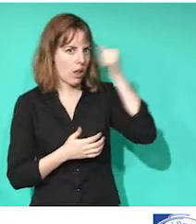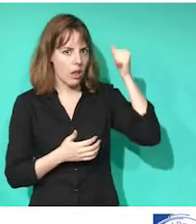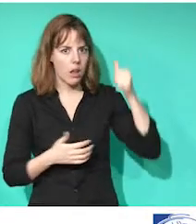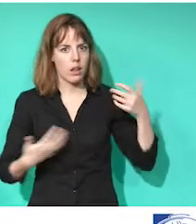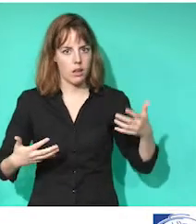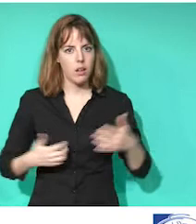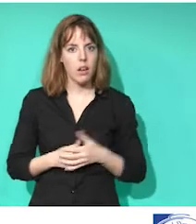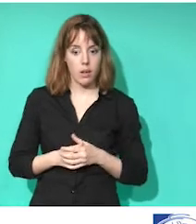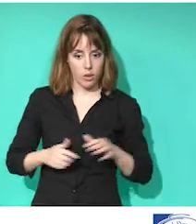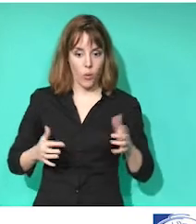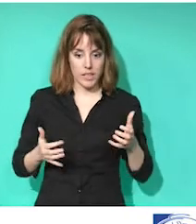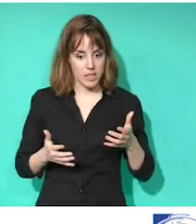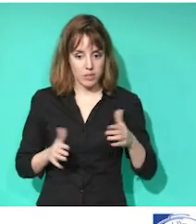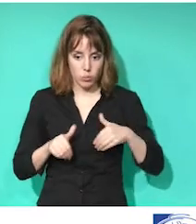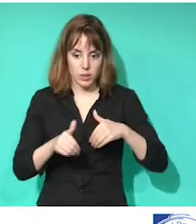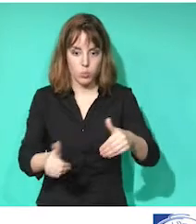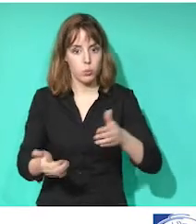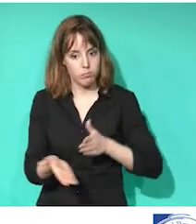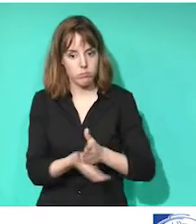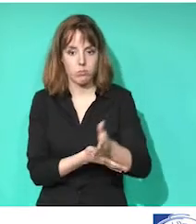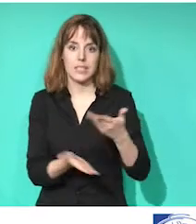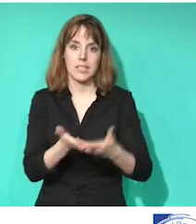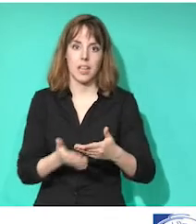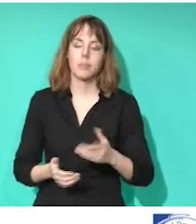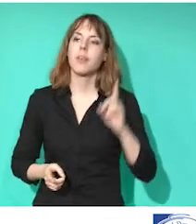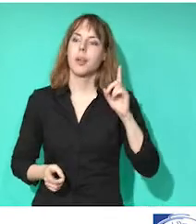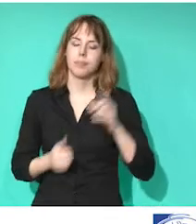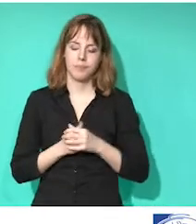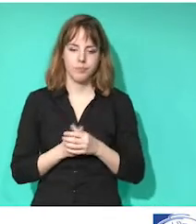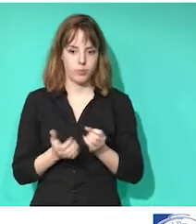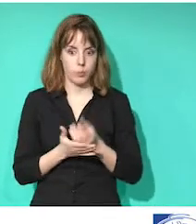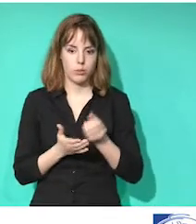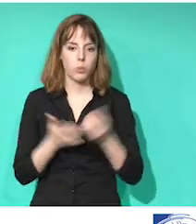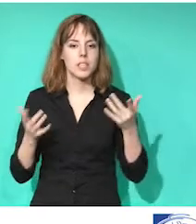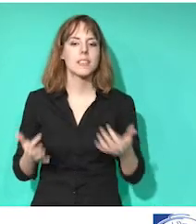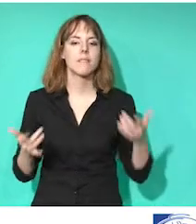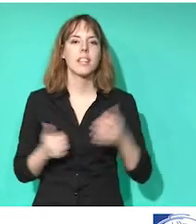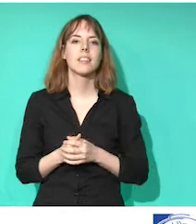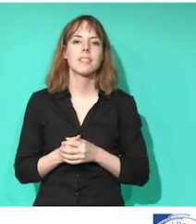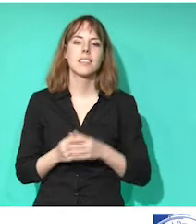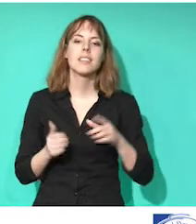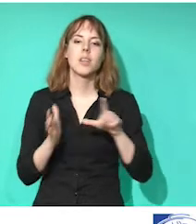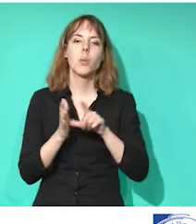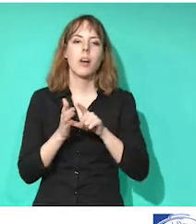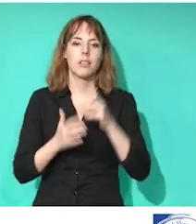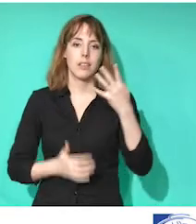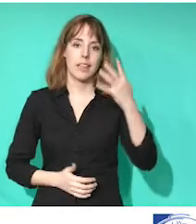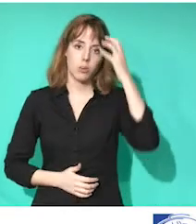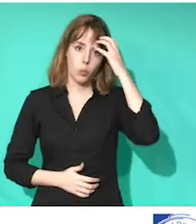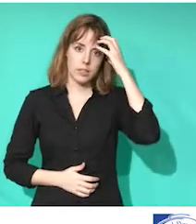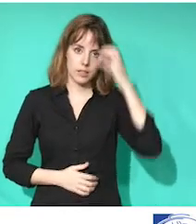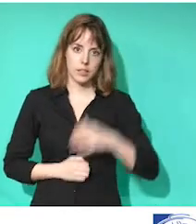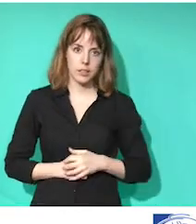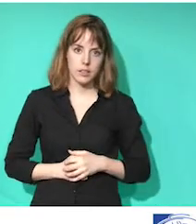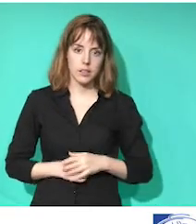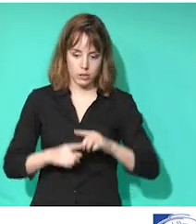continuer à avancer dans ce sens-là. Juste un petit chiffre voilà, sur la loi du 4 août. Aujourd'hui, l'ensemble de nos